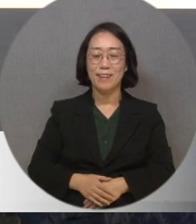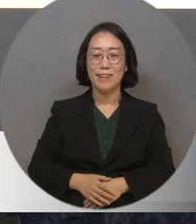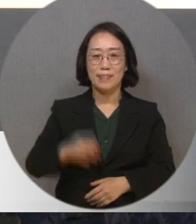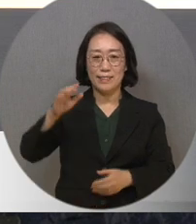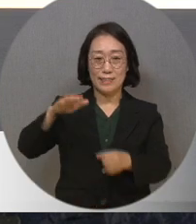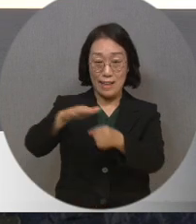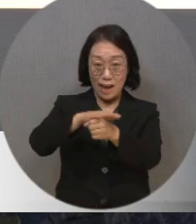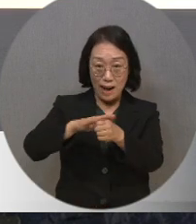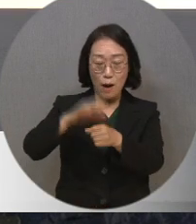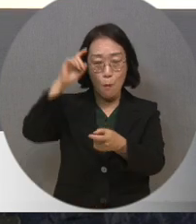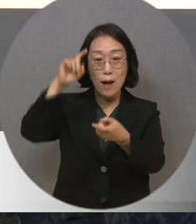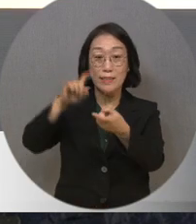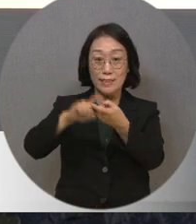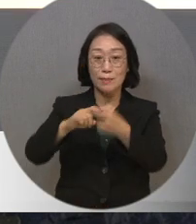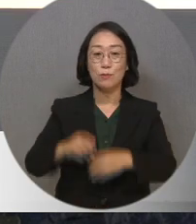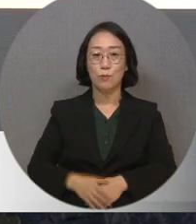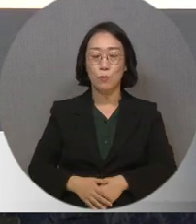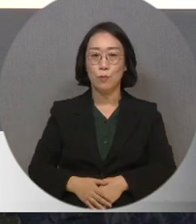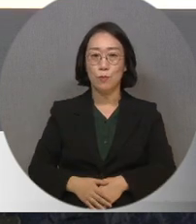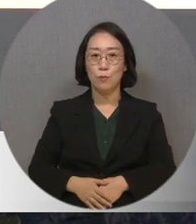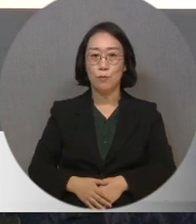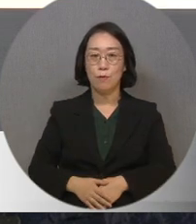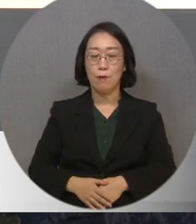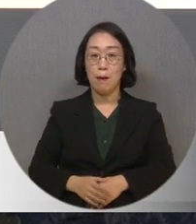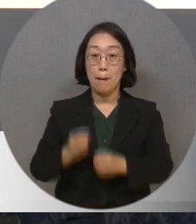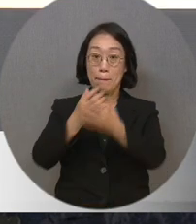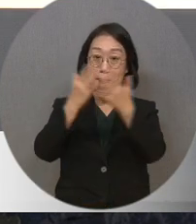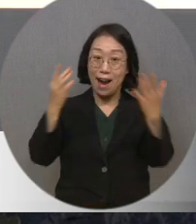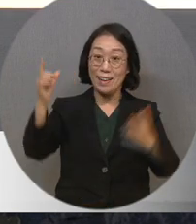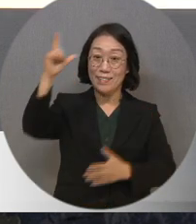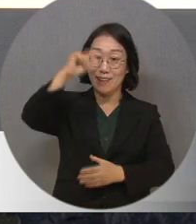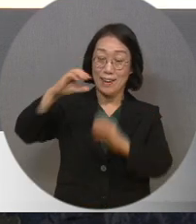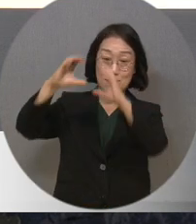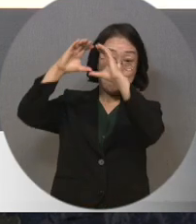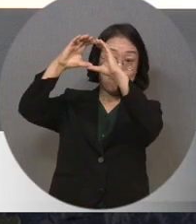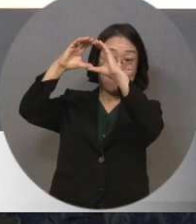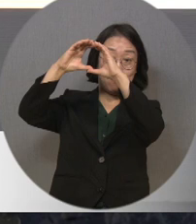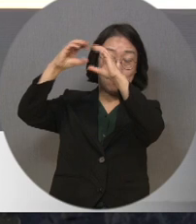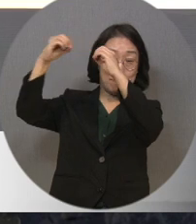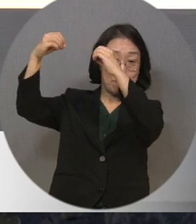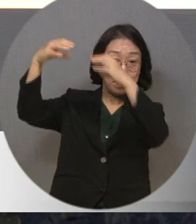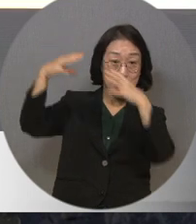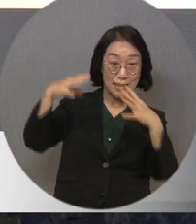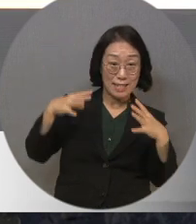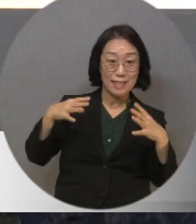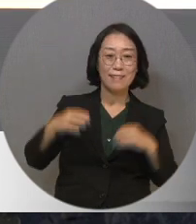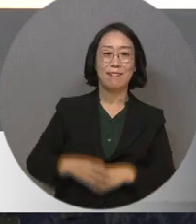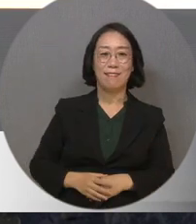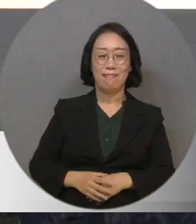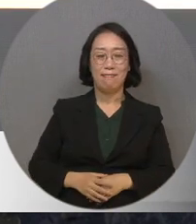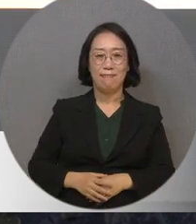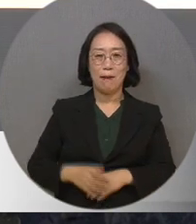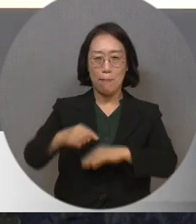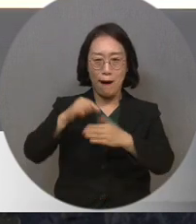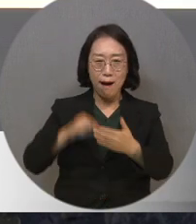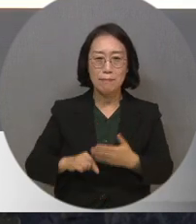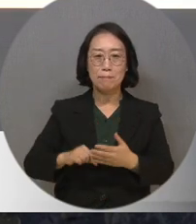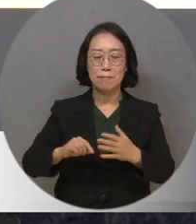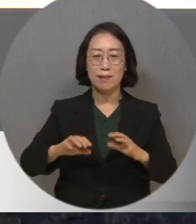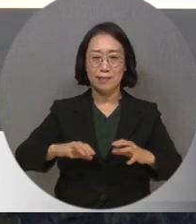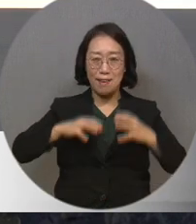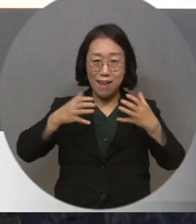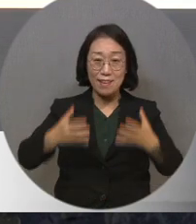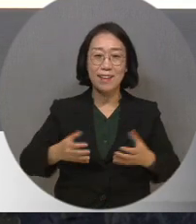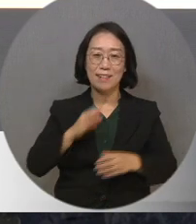사랑과 관심으로 밝은 달이 떠서 마음의 밝은 빛으로 세상을